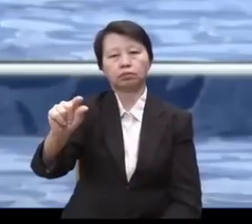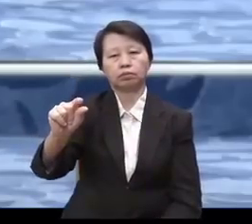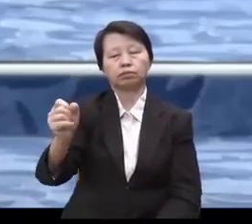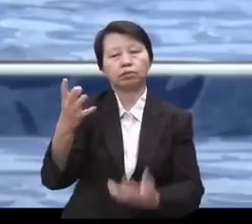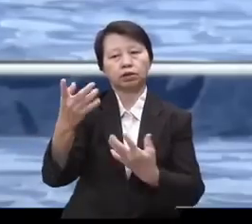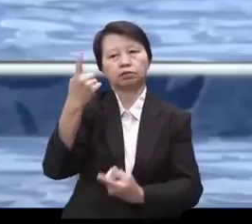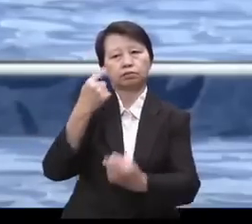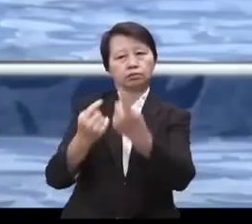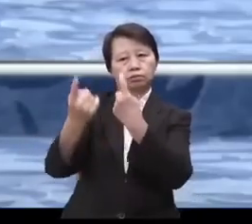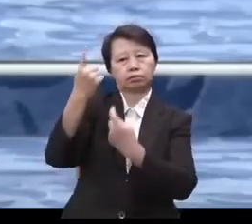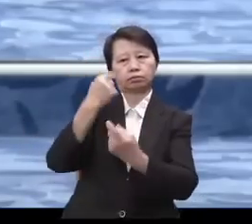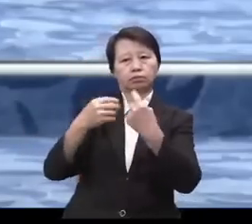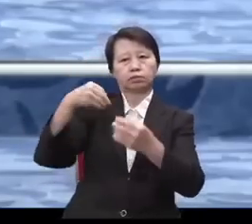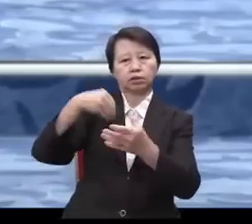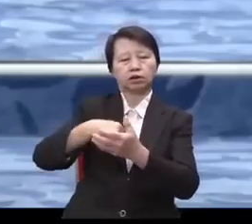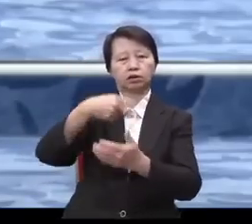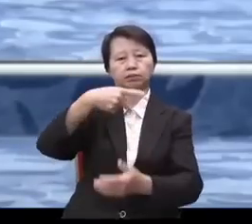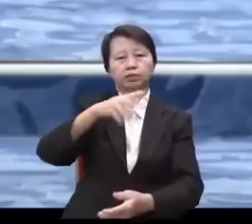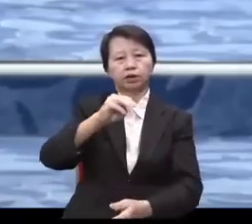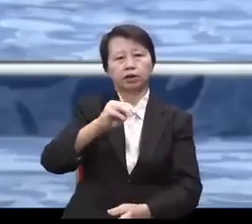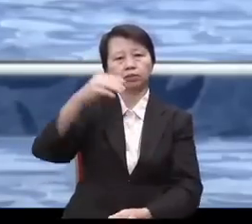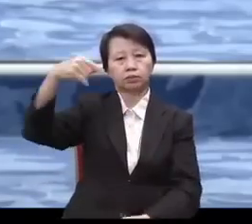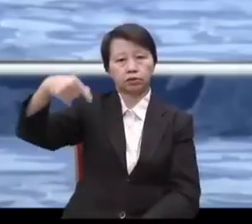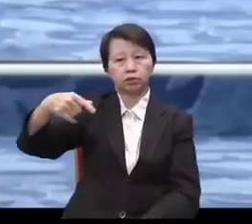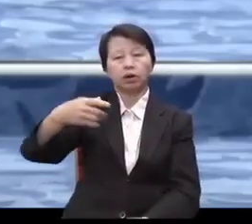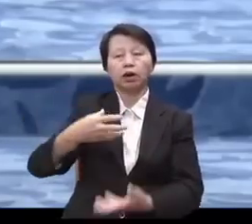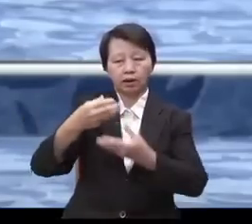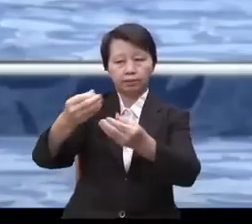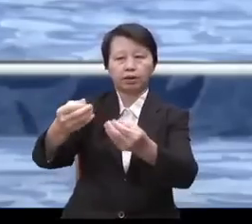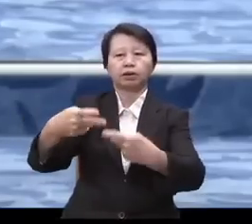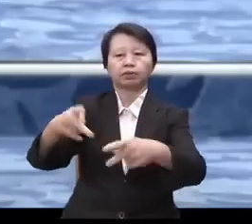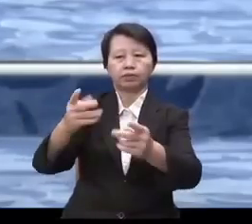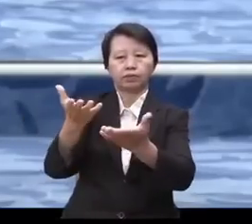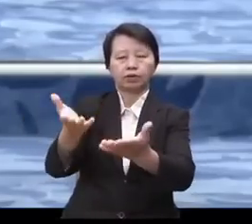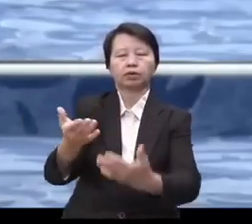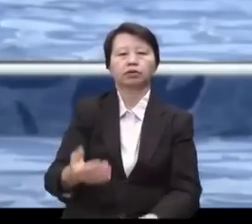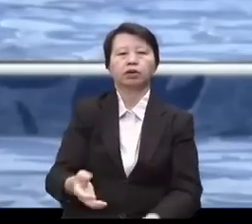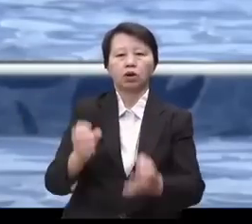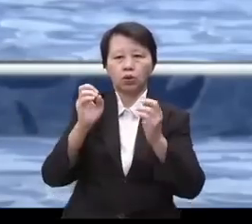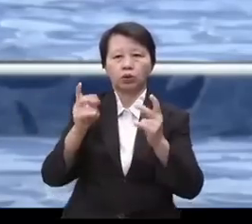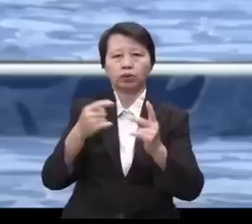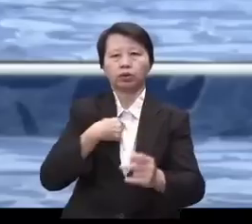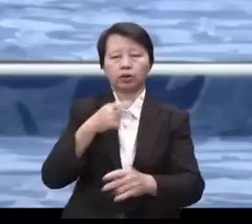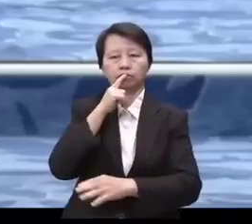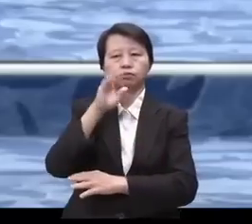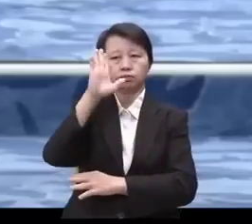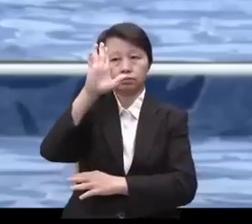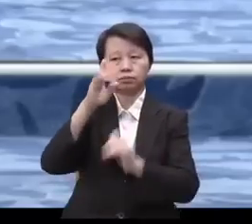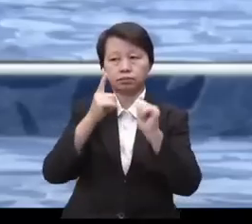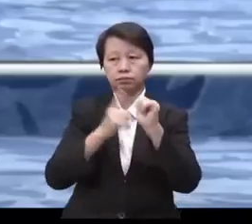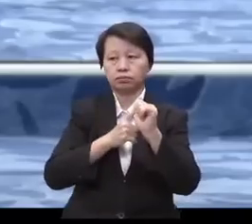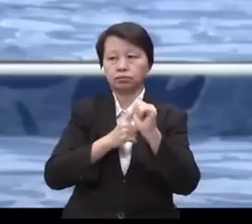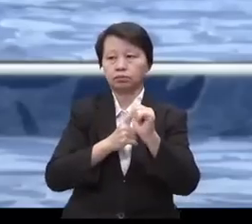soalan dalam PMQ dan sebab itu saya bagi ruang. Dan tapi saya bagi jaminan pertama ya.